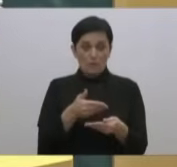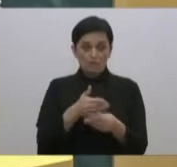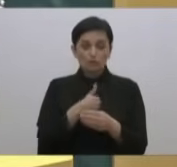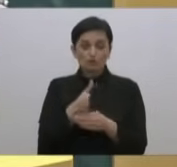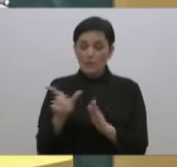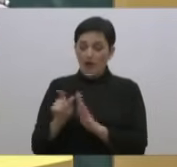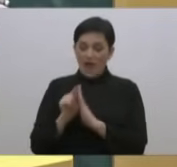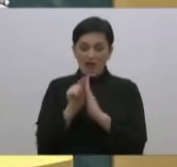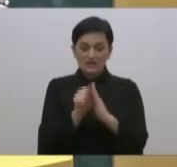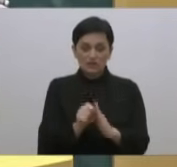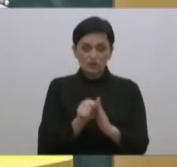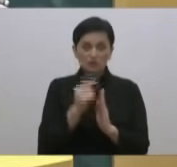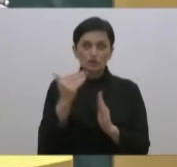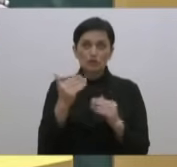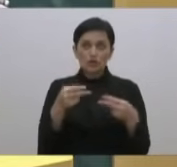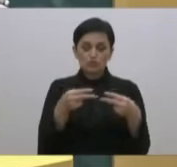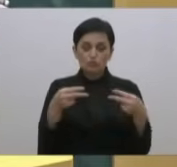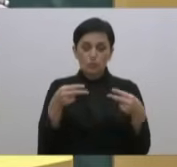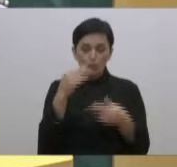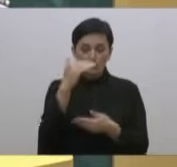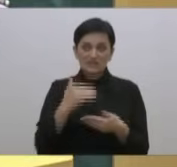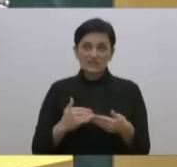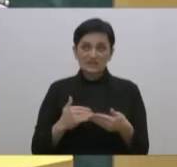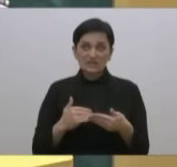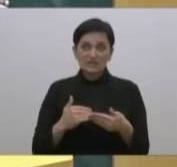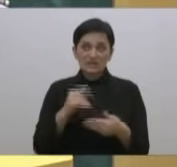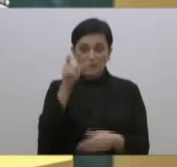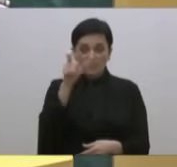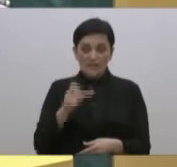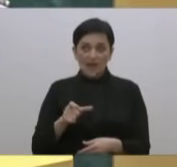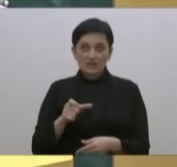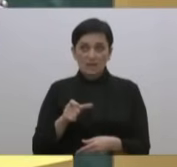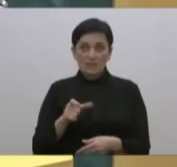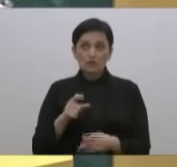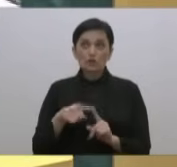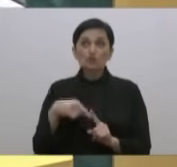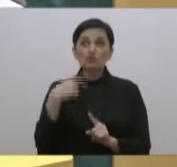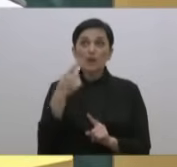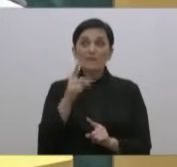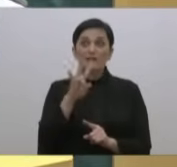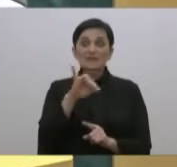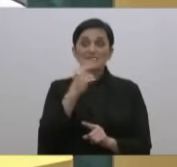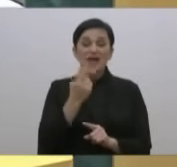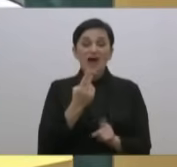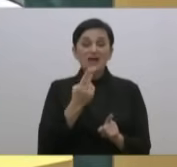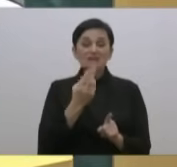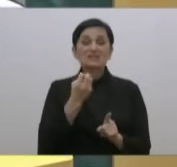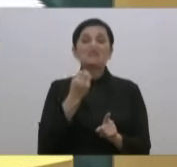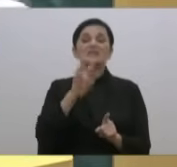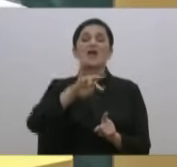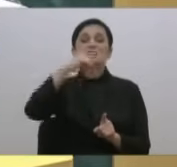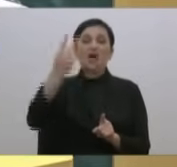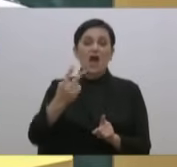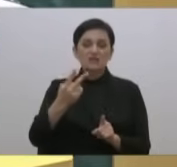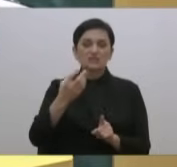შემოვიდა შენთან ერთად შენი პროპორციული სიით ადამიანი და შემდეგ ნაცზე უფრო ნაცი ხდება და